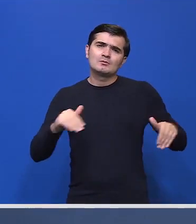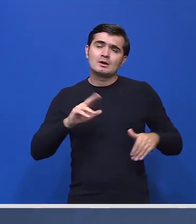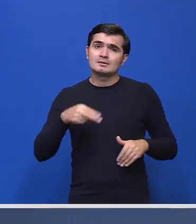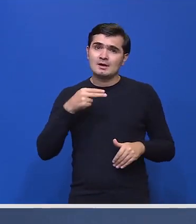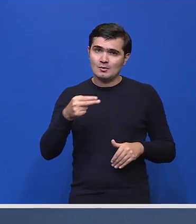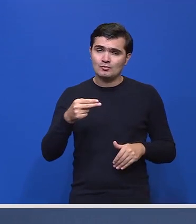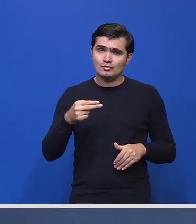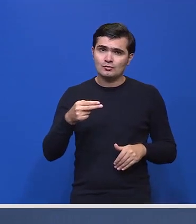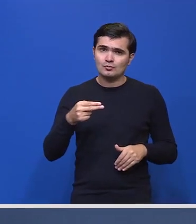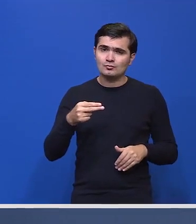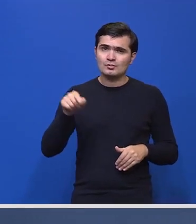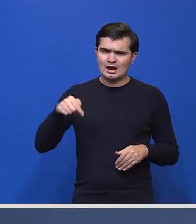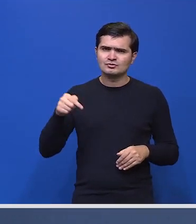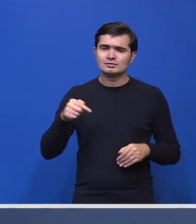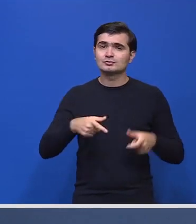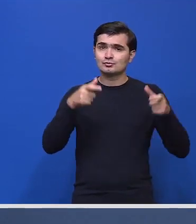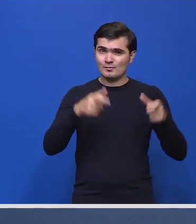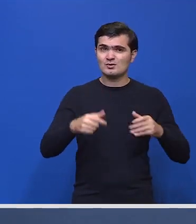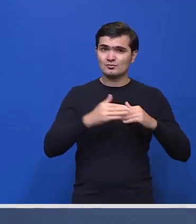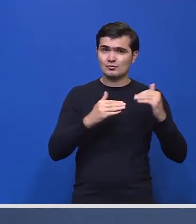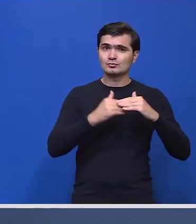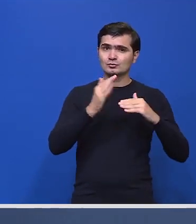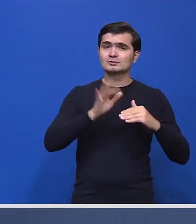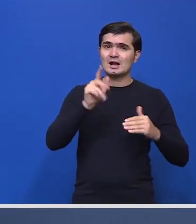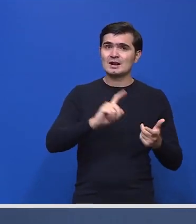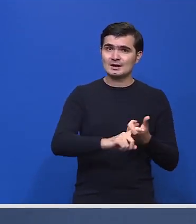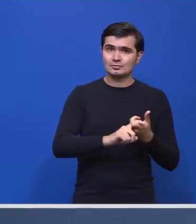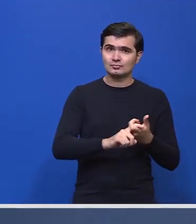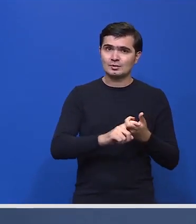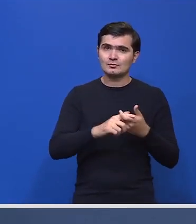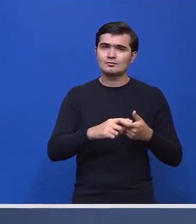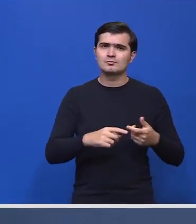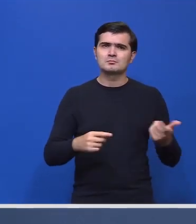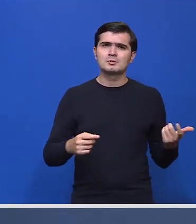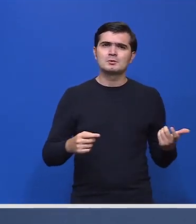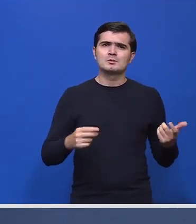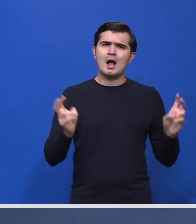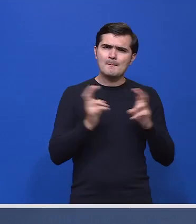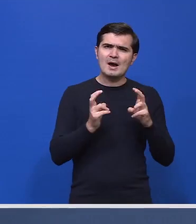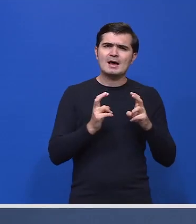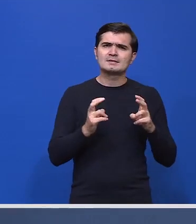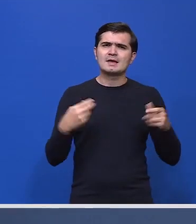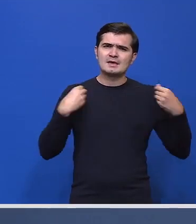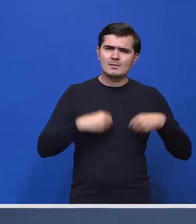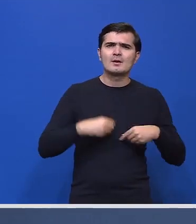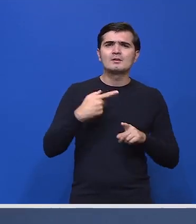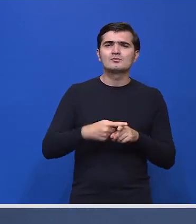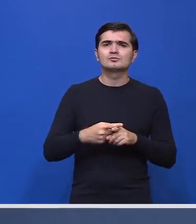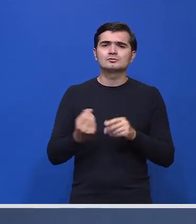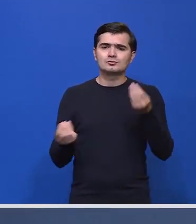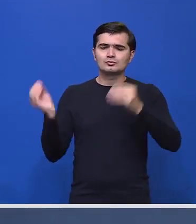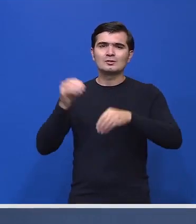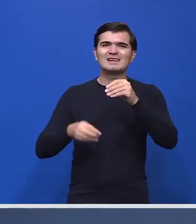euro, privește atât partea de echipamente, utilaje, cât și partea de dotări